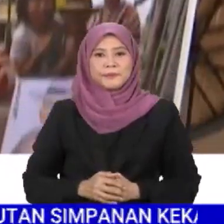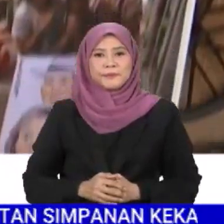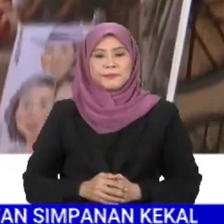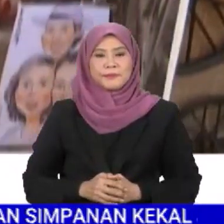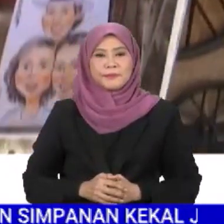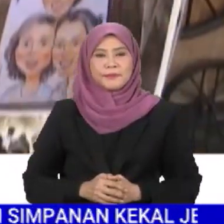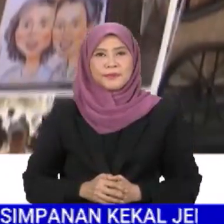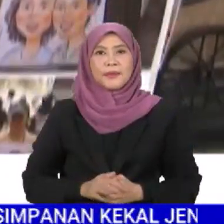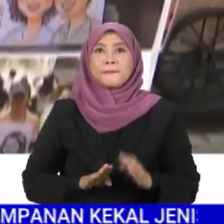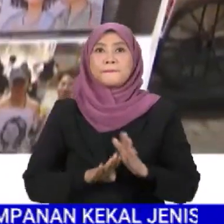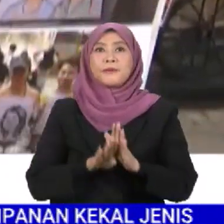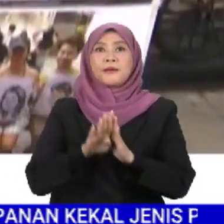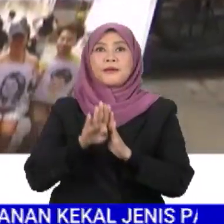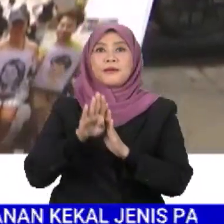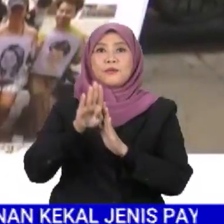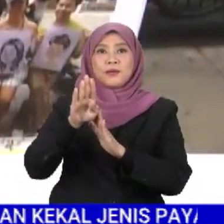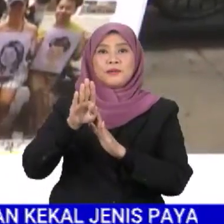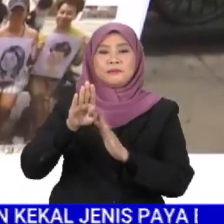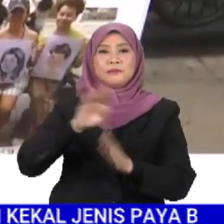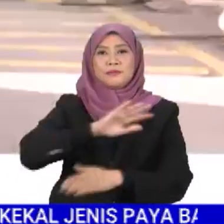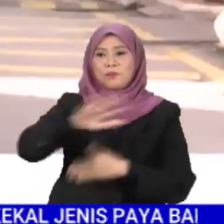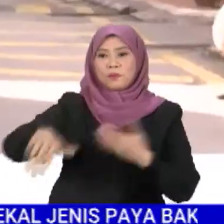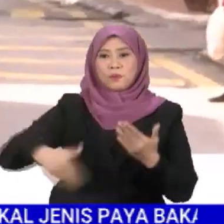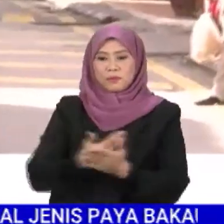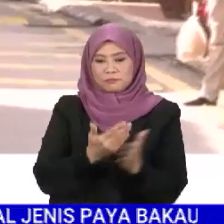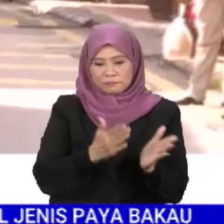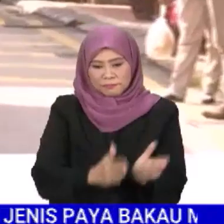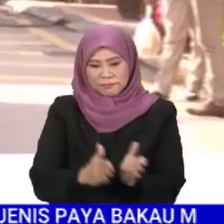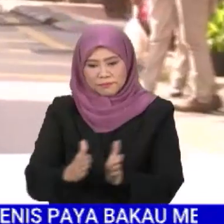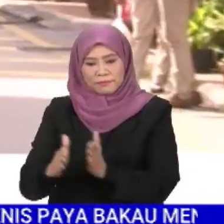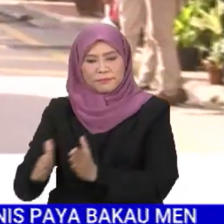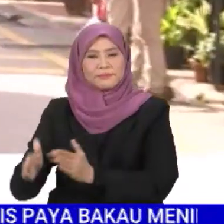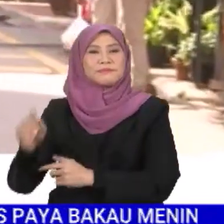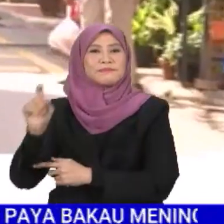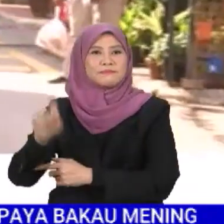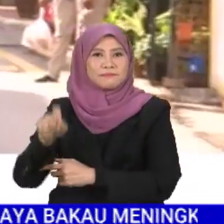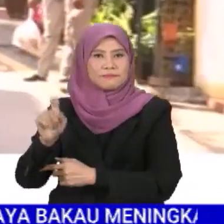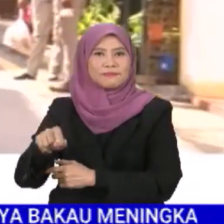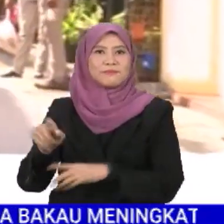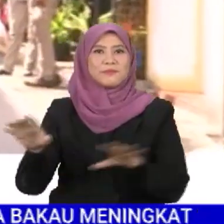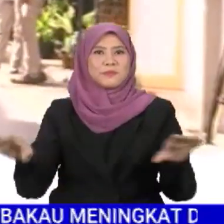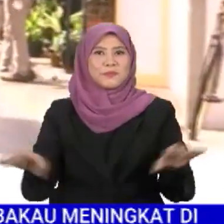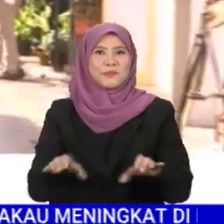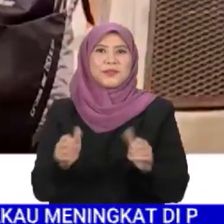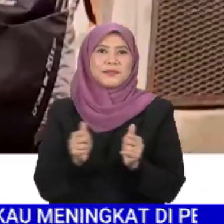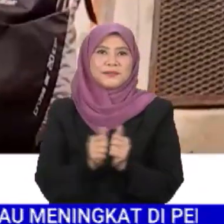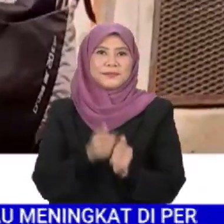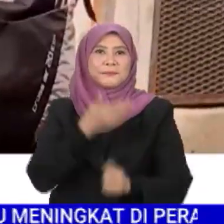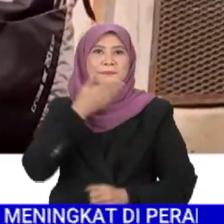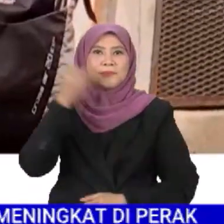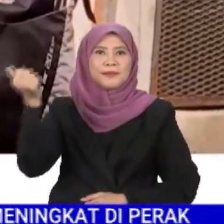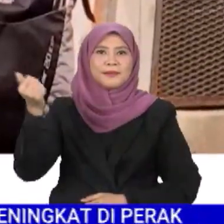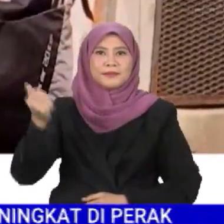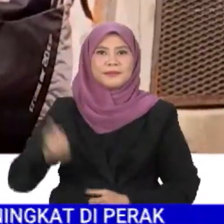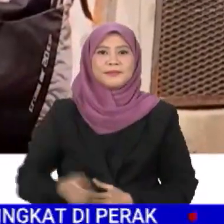itu, pembangunan yang menyeluruh dan terancang perlu dilaksanakan dengan berkesan.